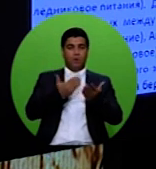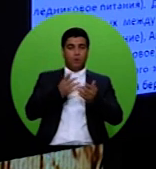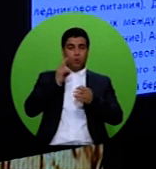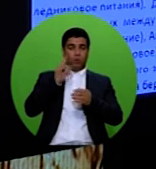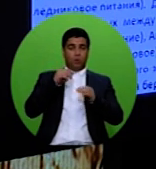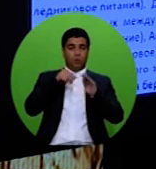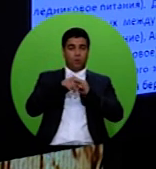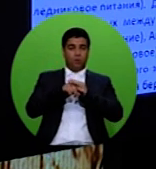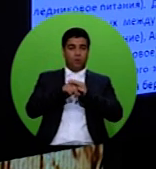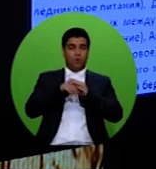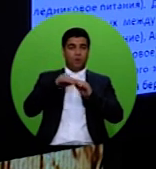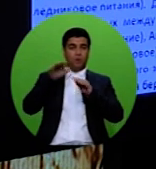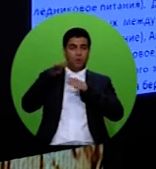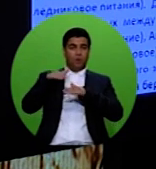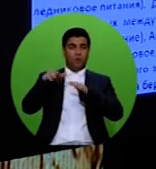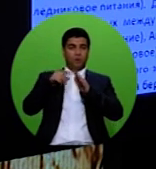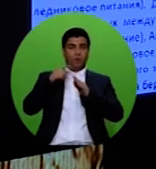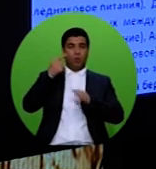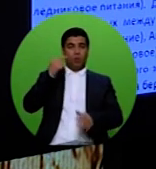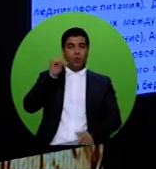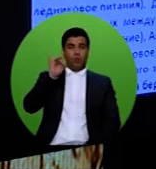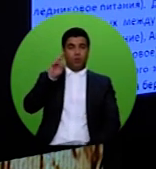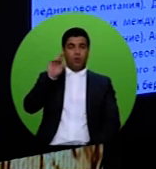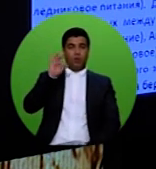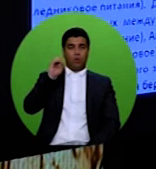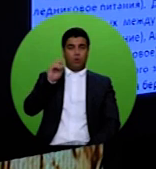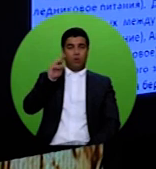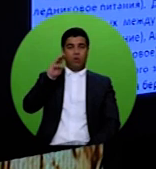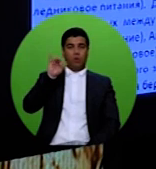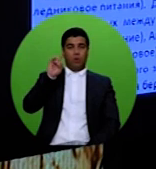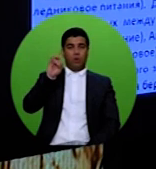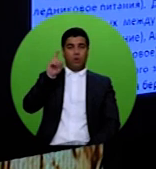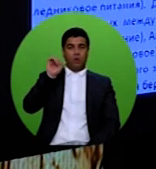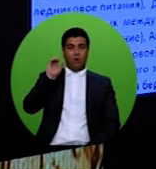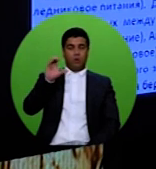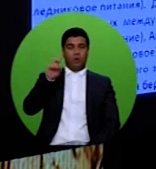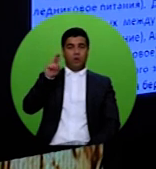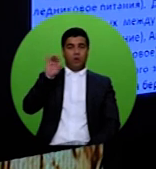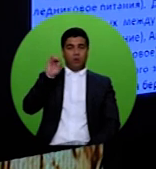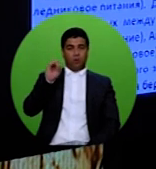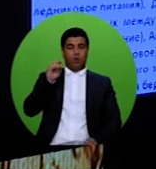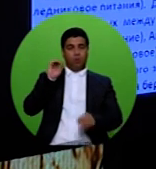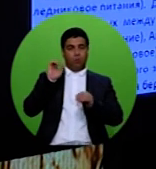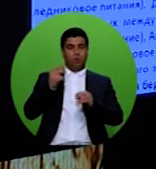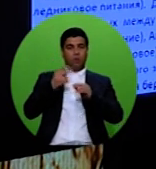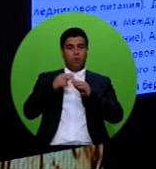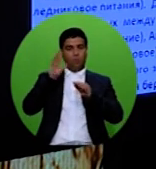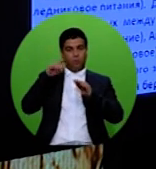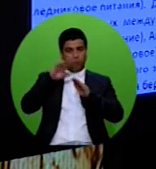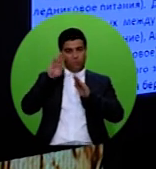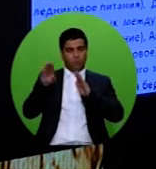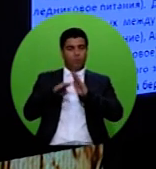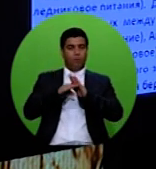Но реки, например, Гузар-Дарья и Танхас-Дарья могут еще подпитываться